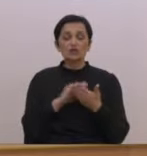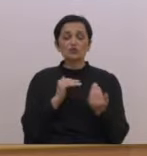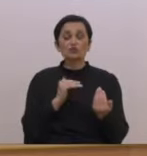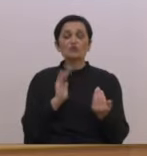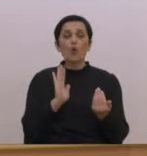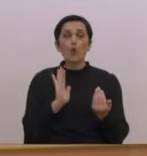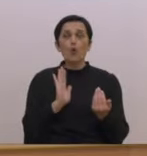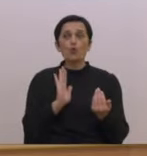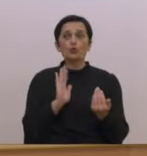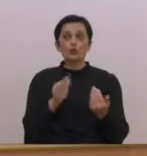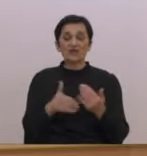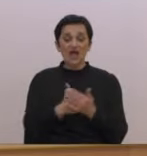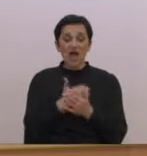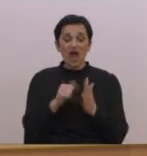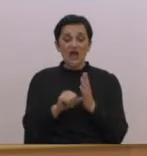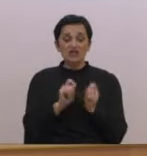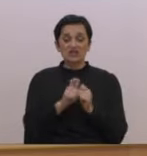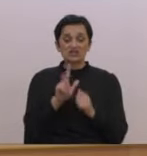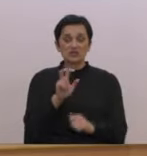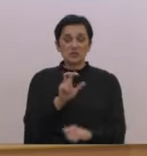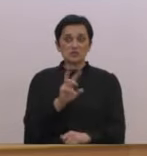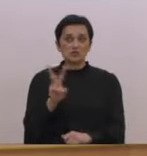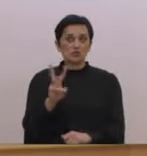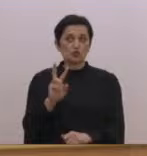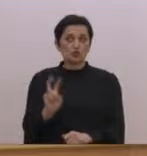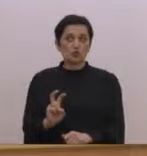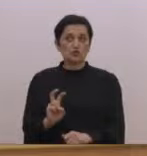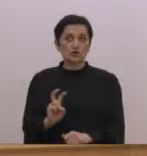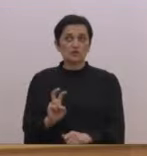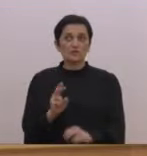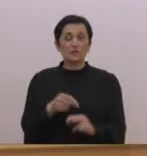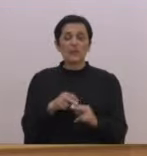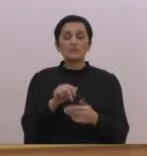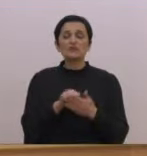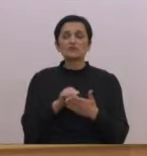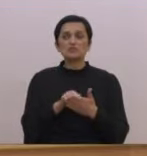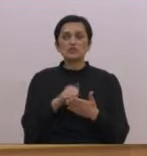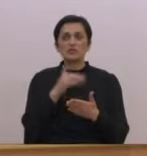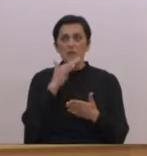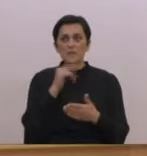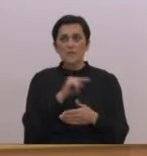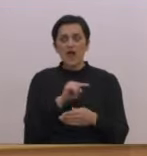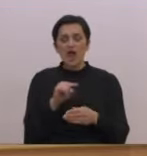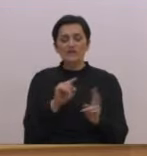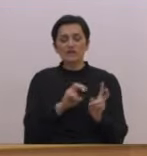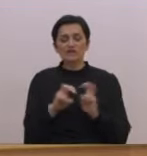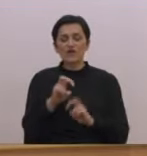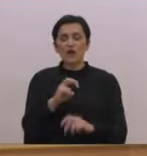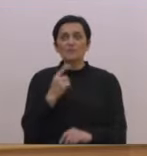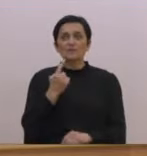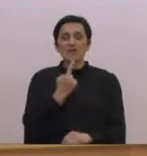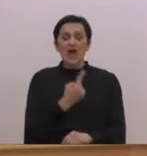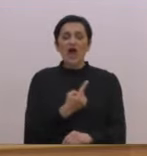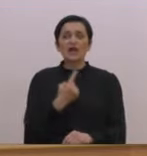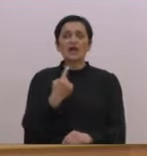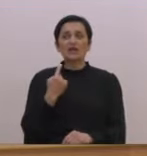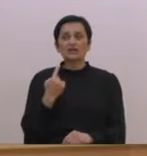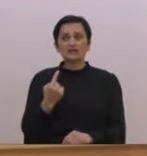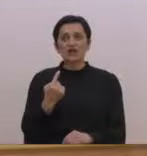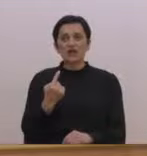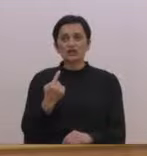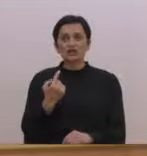holod, ahali investiții, are sama si milion dolari. Am izmizez, beurame și el va vedea bot, erterti, am